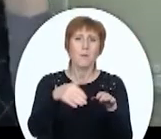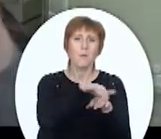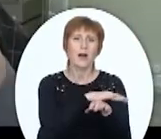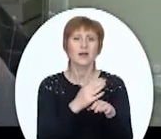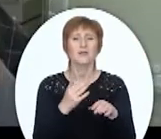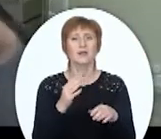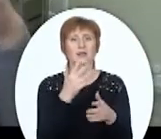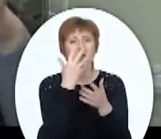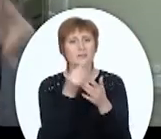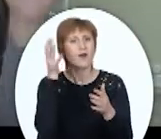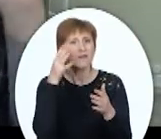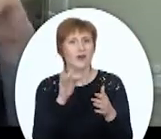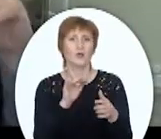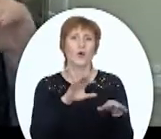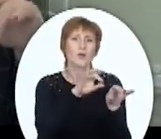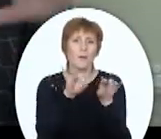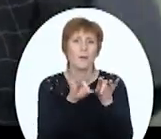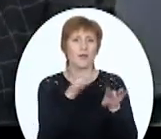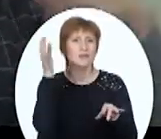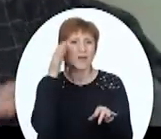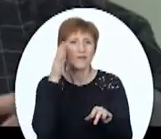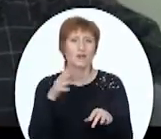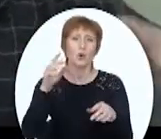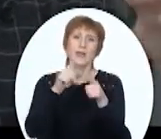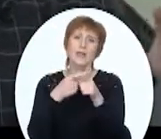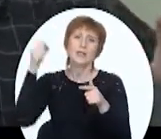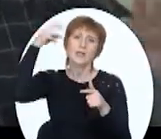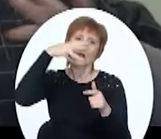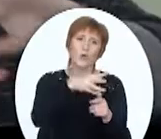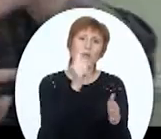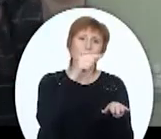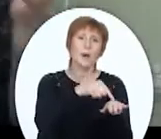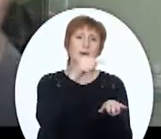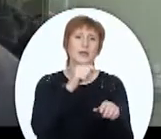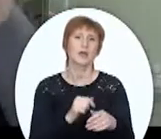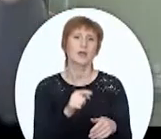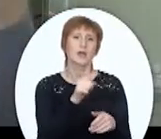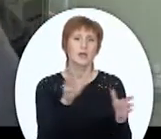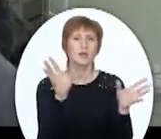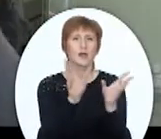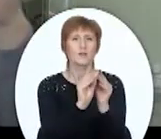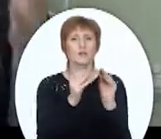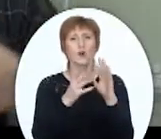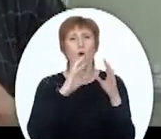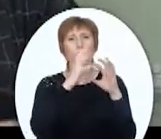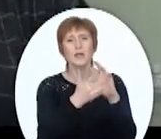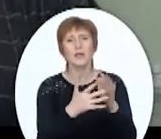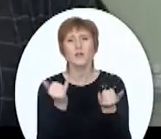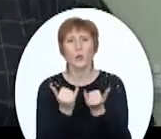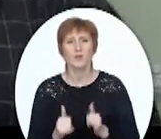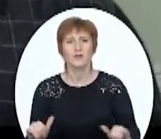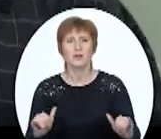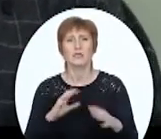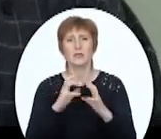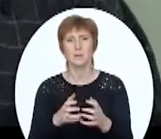покрывает своей водой, пенистой водой, или луч солнца попадает. И вот это все, вот этот удивительный